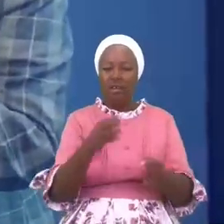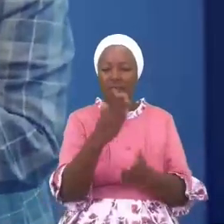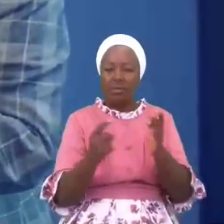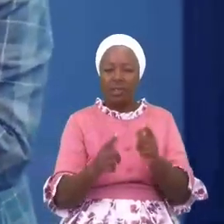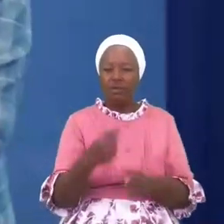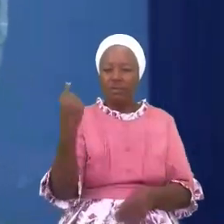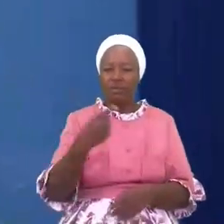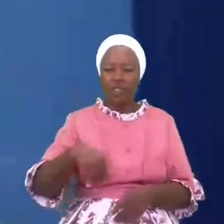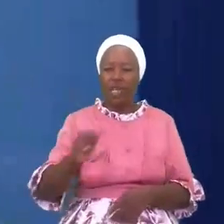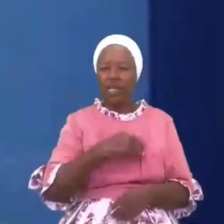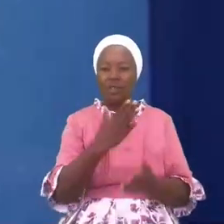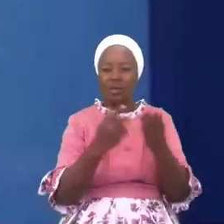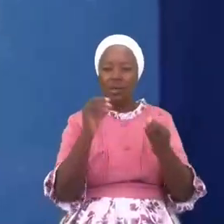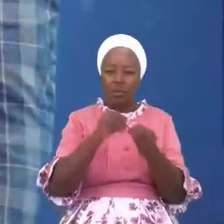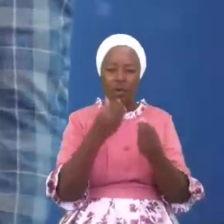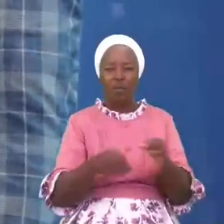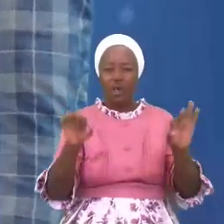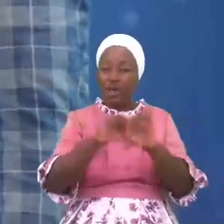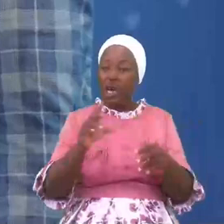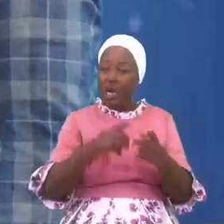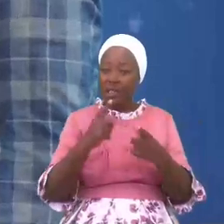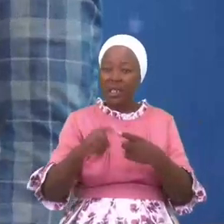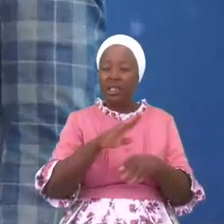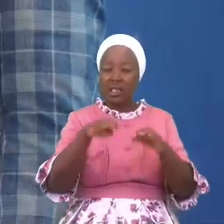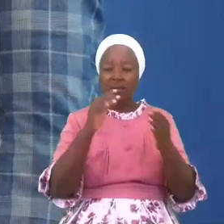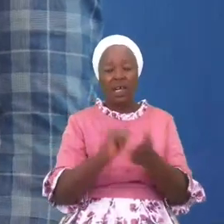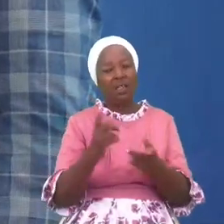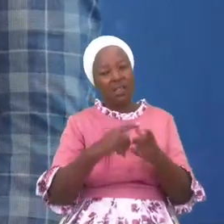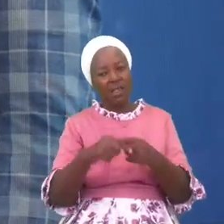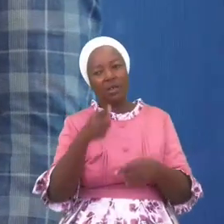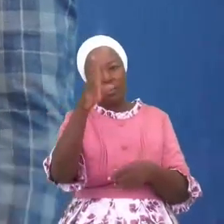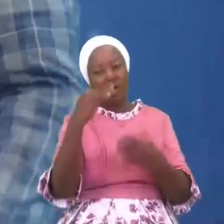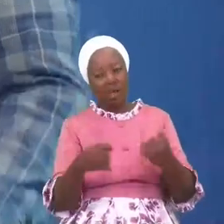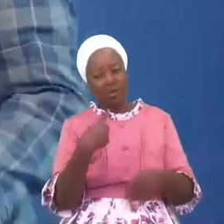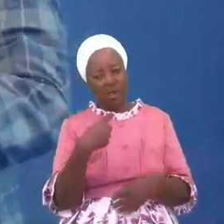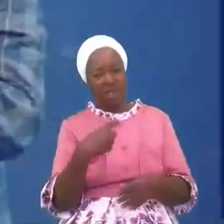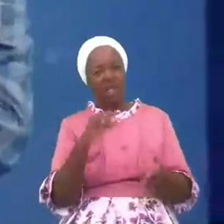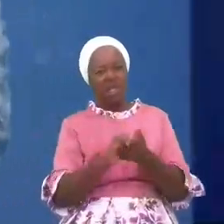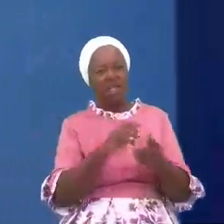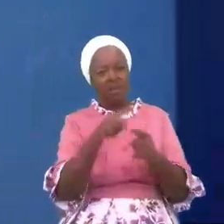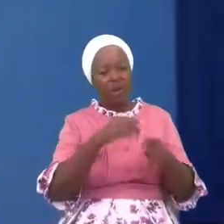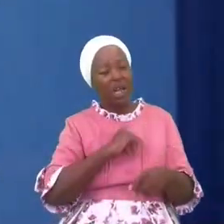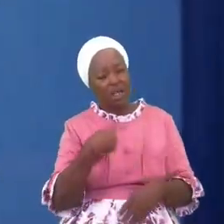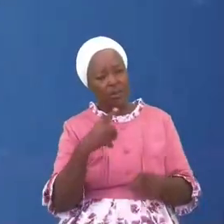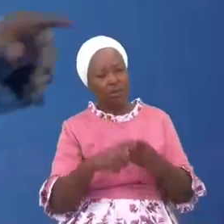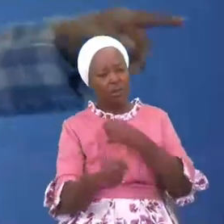quelque chose de plus précieux. Et maintenant Dieu dit, quand j'ai parlé à